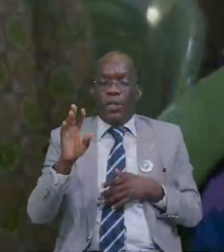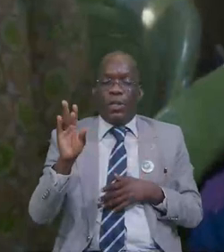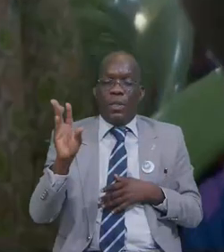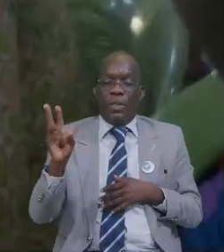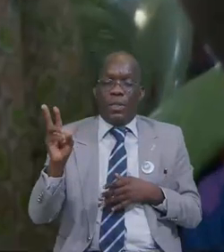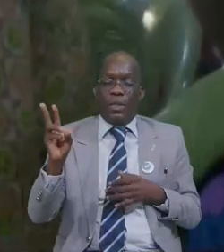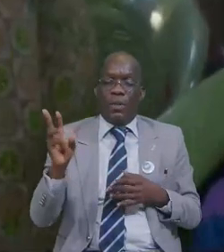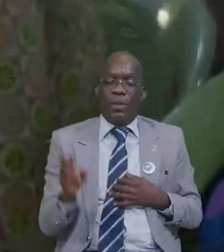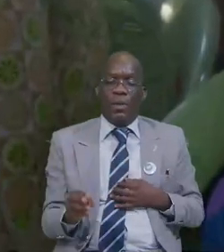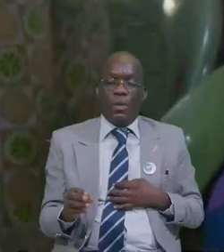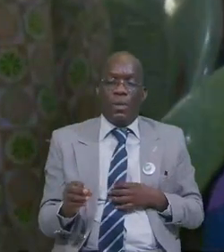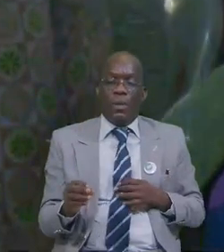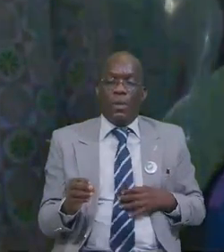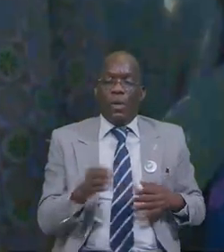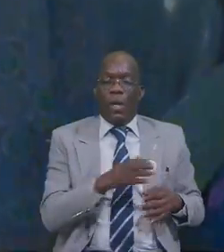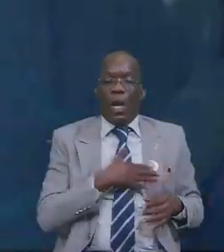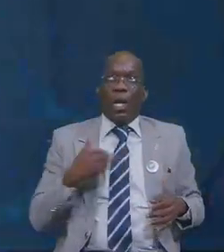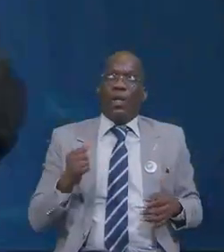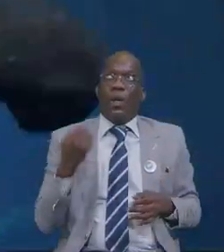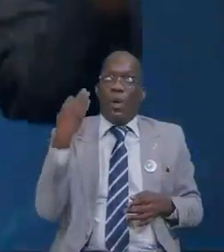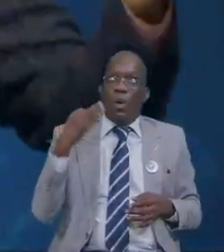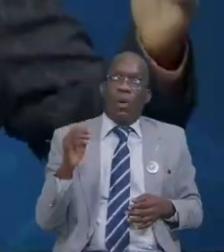1, verset 16.